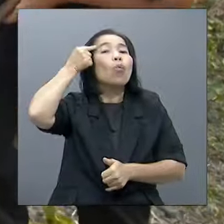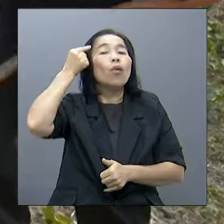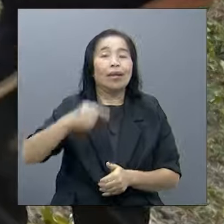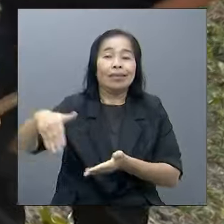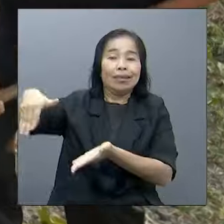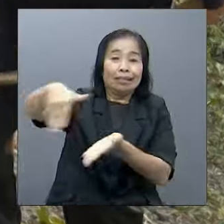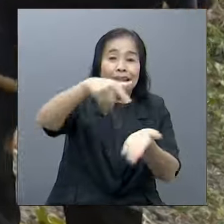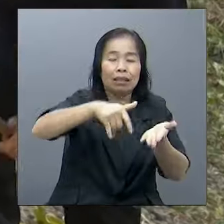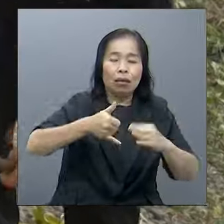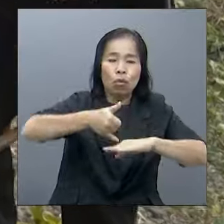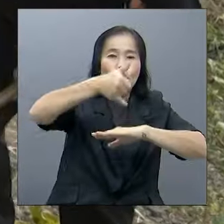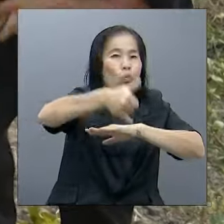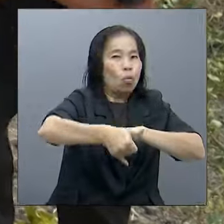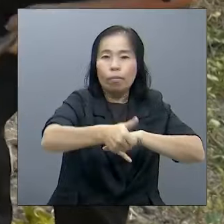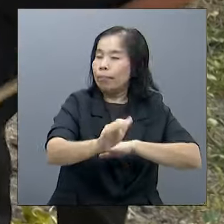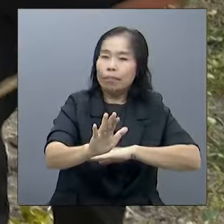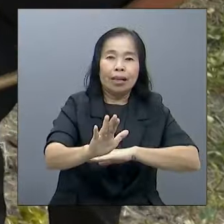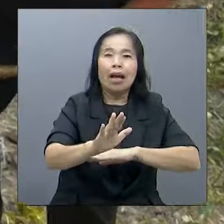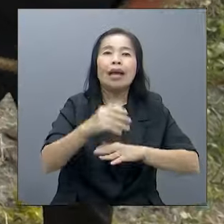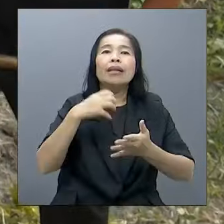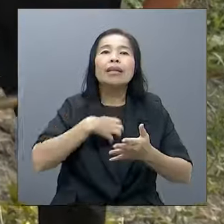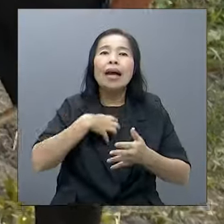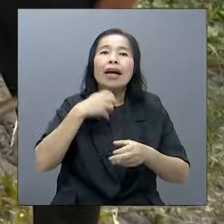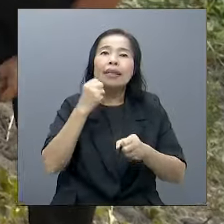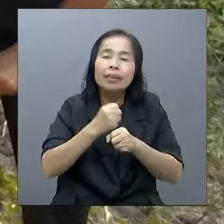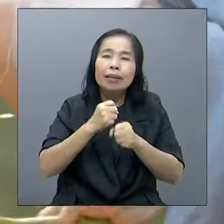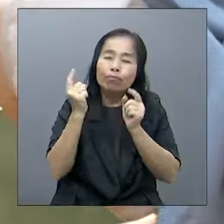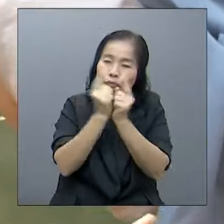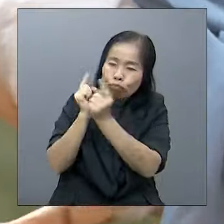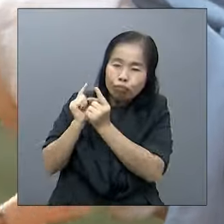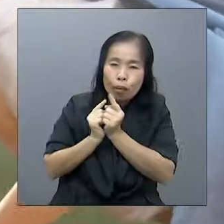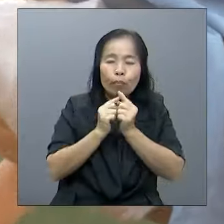งนี้ลงไปได้อะวันอื่นอ่ะก็อยากชวนเขากลับมาอาจจะมาเจอเขาที่ม